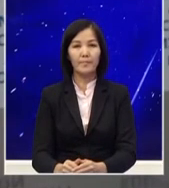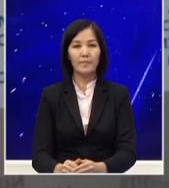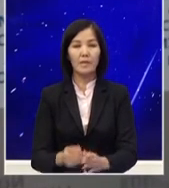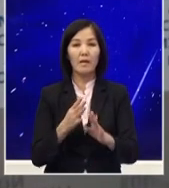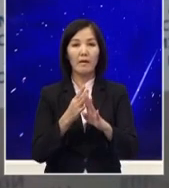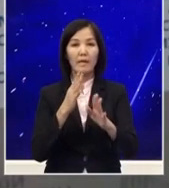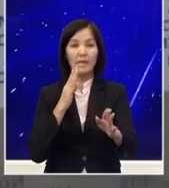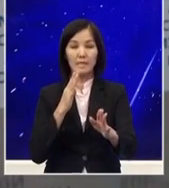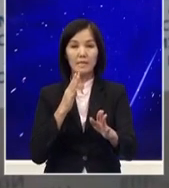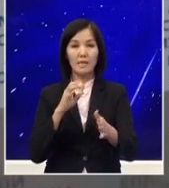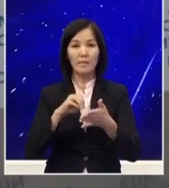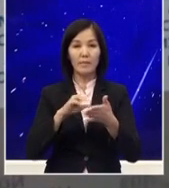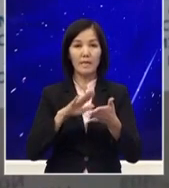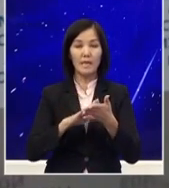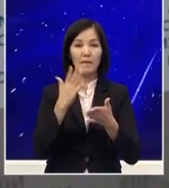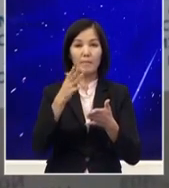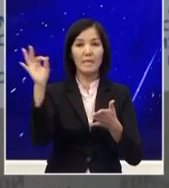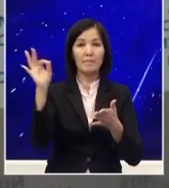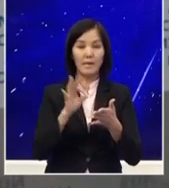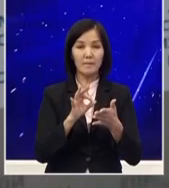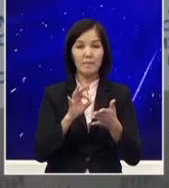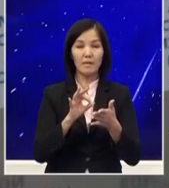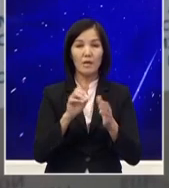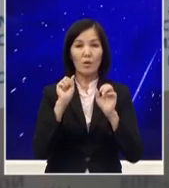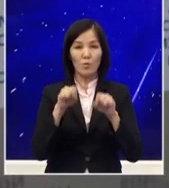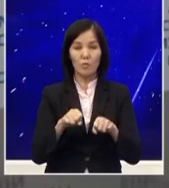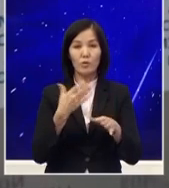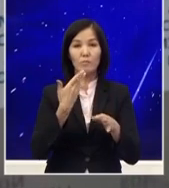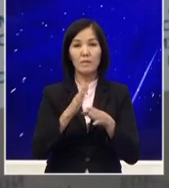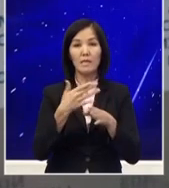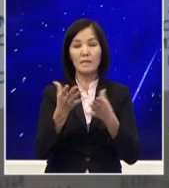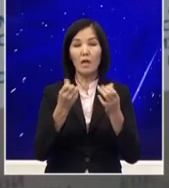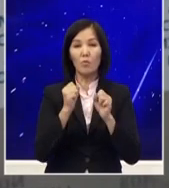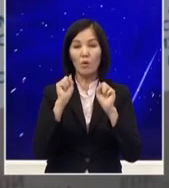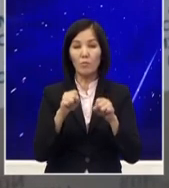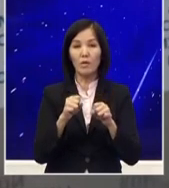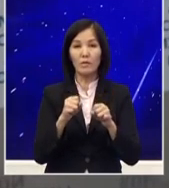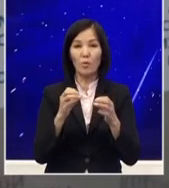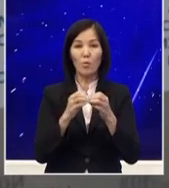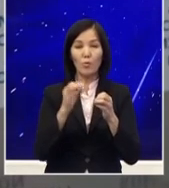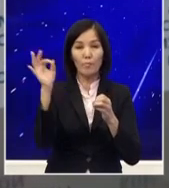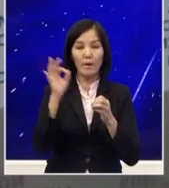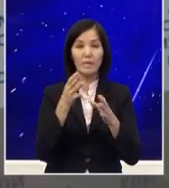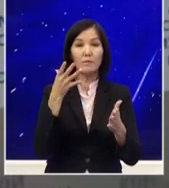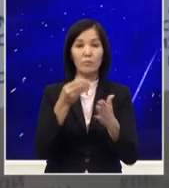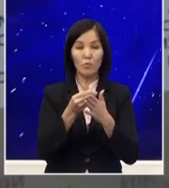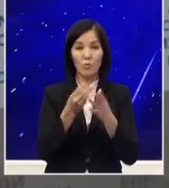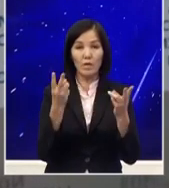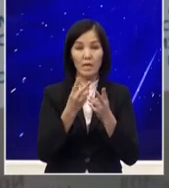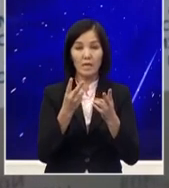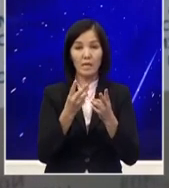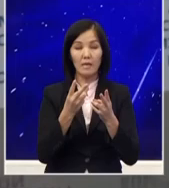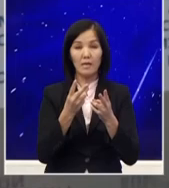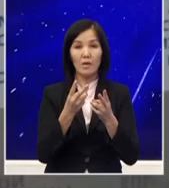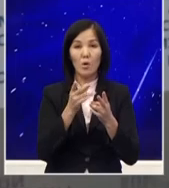Кезекке тұрған кісілер олар 5%-бен қолжетімді несие ала алады. Бастапқы жарна 10%, максималды несиенің